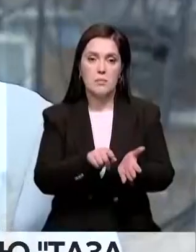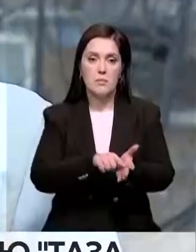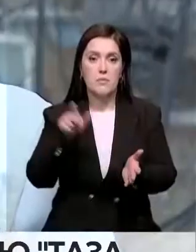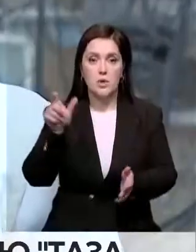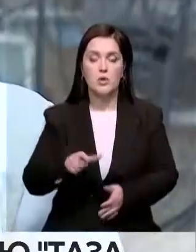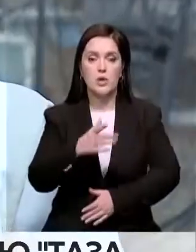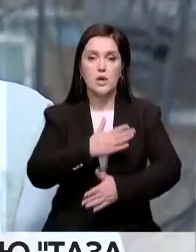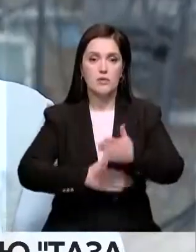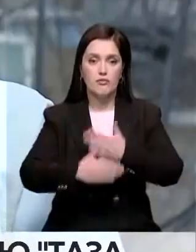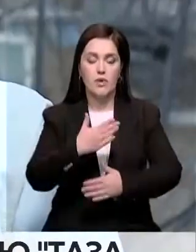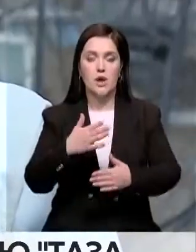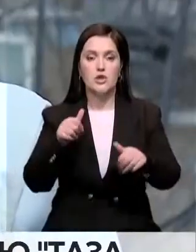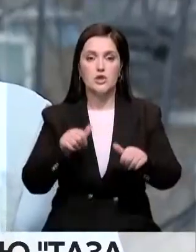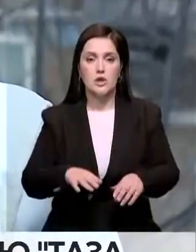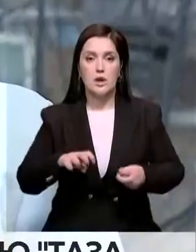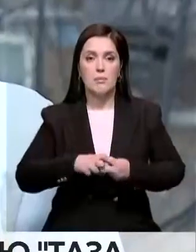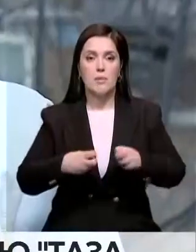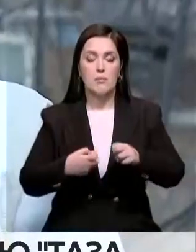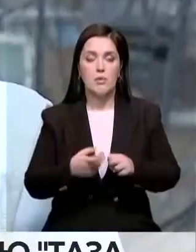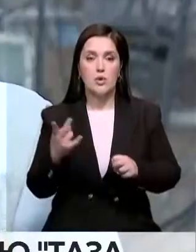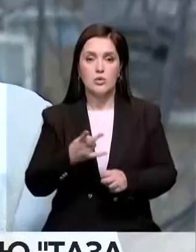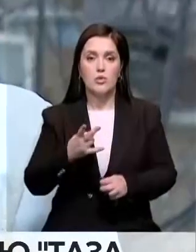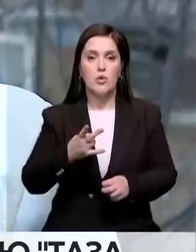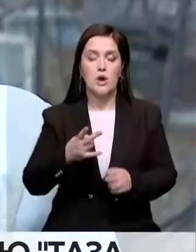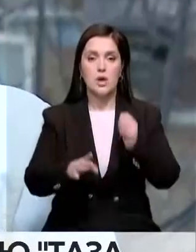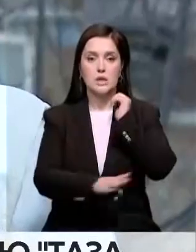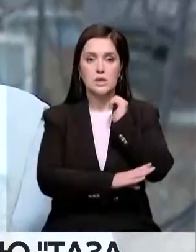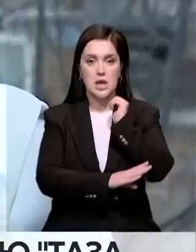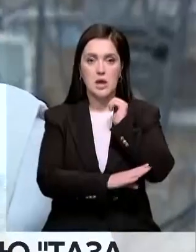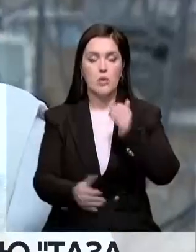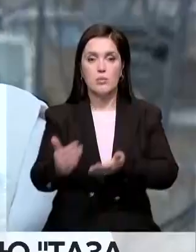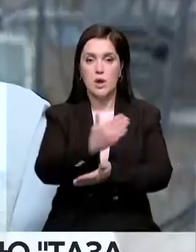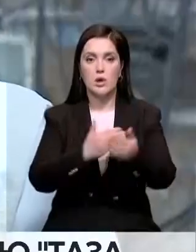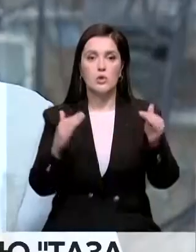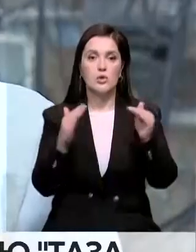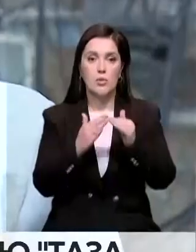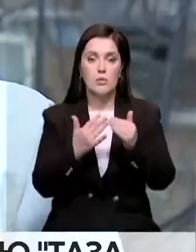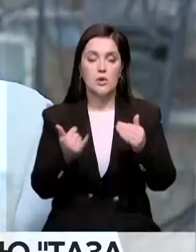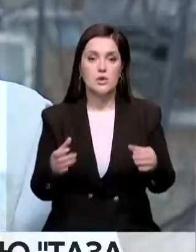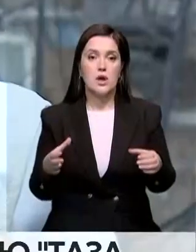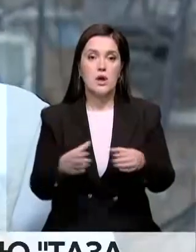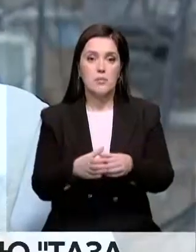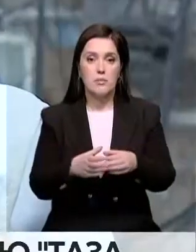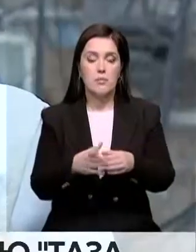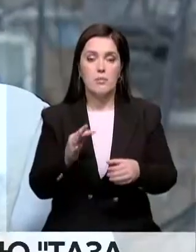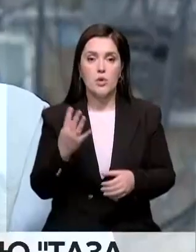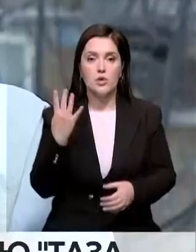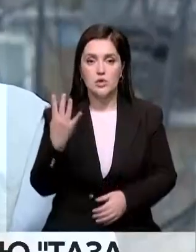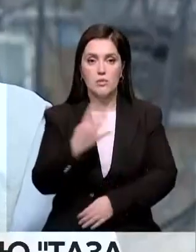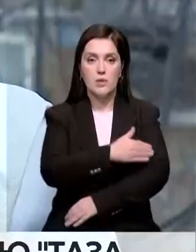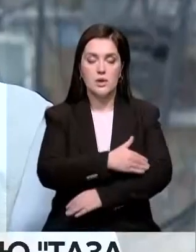инвалидностью решить бытовые проблемы наколоть дрова убрать в доме и во дворе Сегодня наши бригады работают сразу по четырём